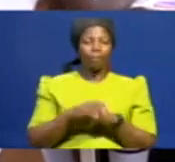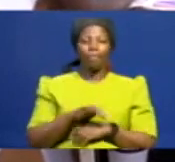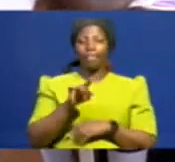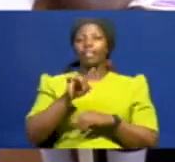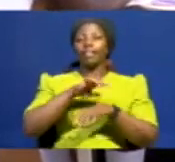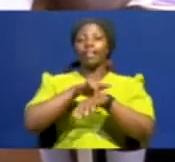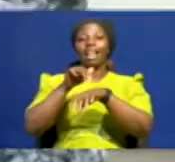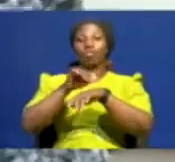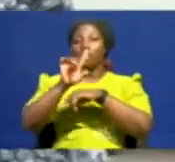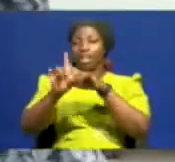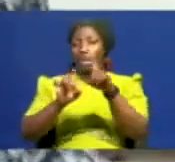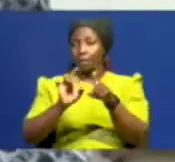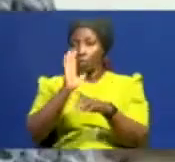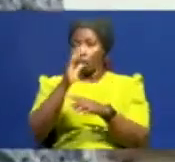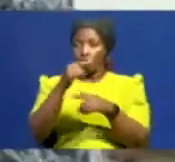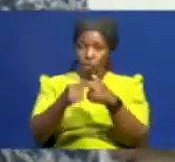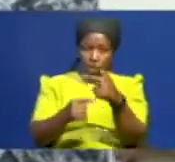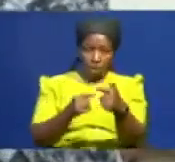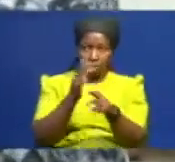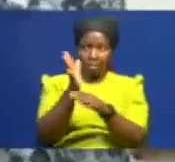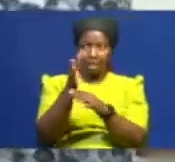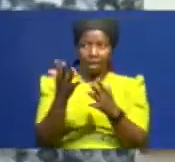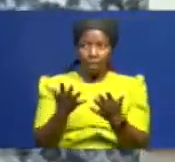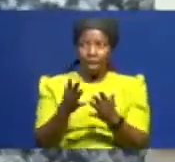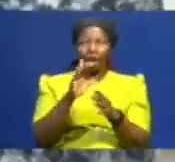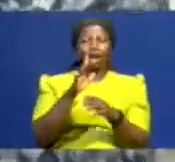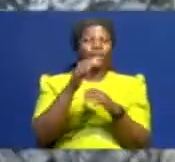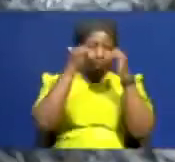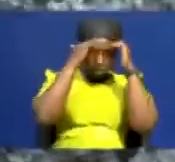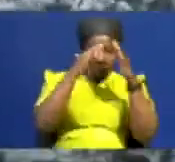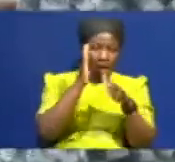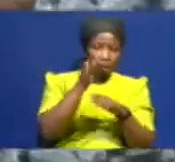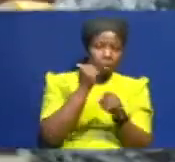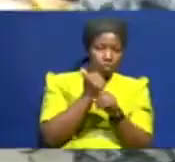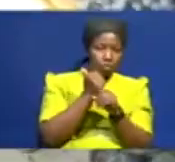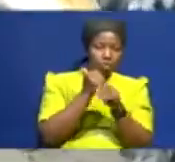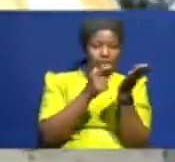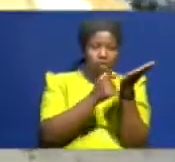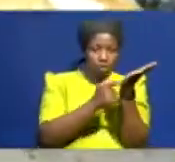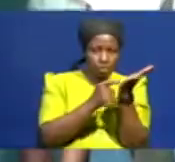utaendelea Alhamisi, ambapo watahiniwa watafanya karatasi ya Kiswahili lugha